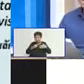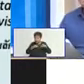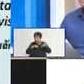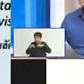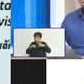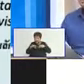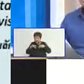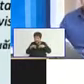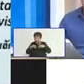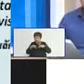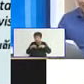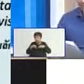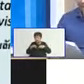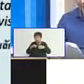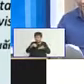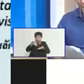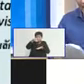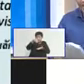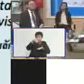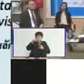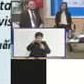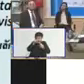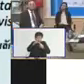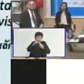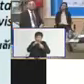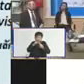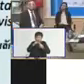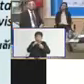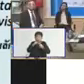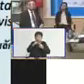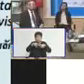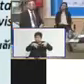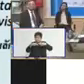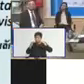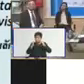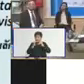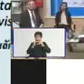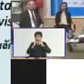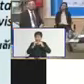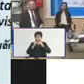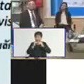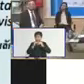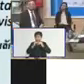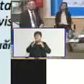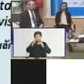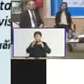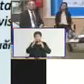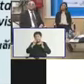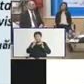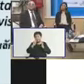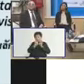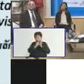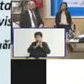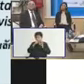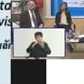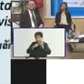นหนักไปที่เรื่องของหลักมนุษยธรรมนะครับโดยการจัดการผู้ลี้ภัยคือให้เขาสามารถเข้ามาอยู่ในไทยได้ผู้ลี้ภัยกลุ่มแรก